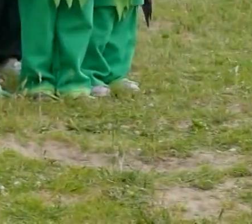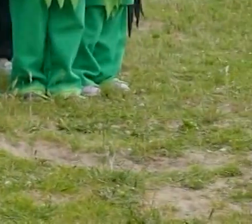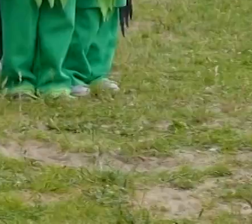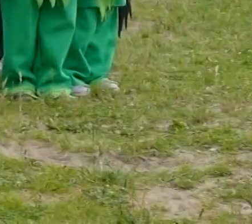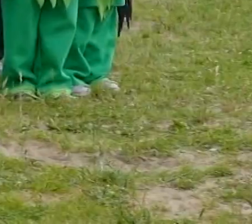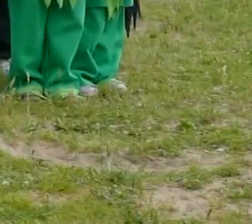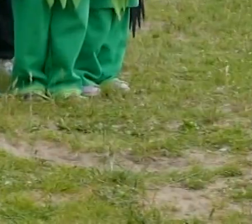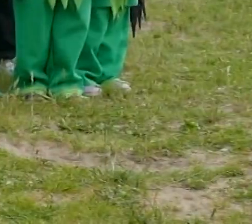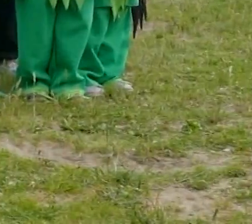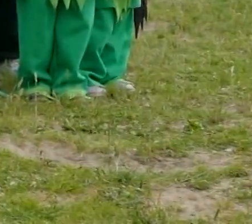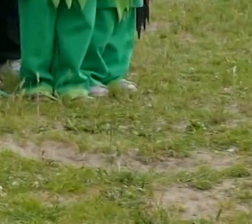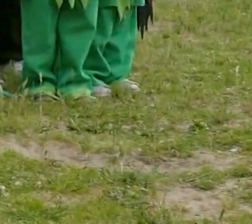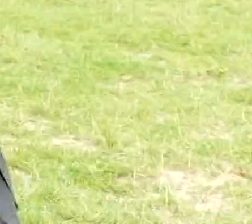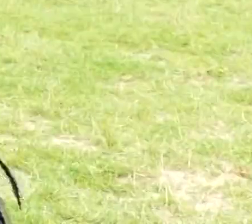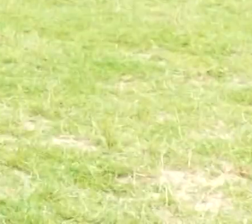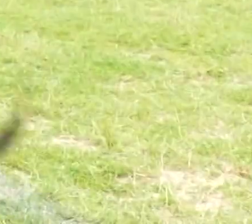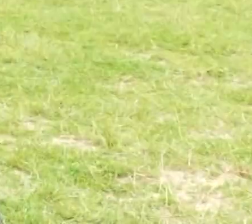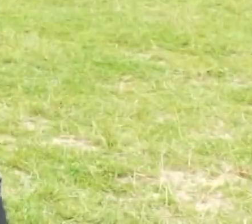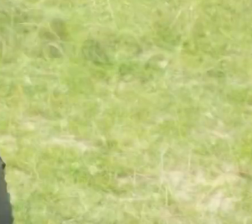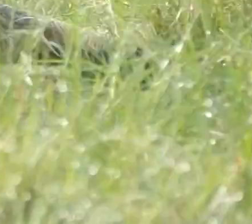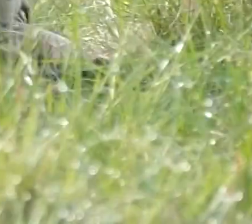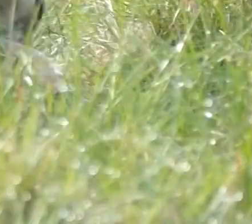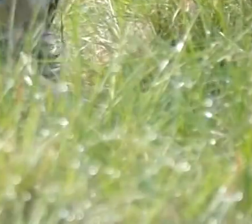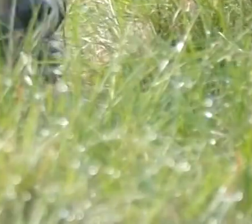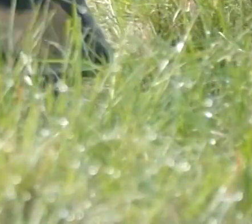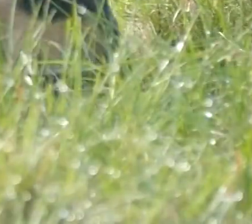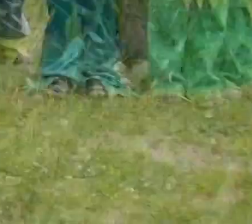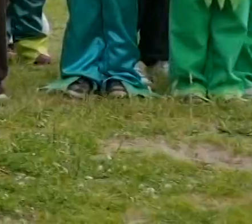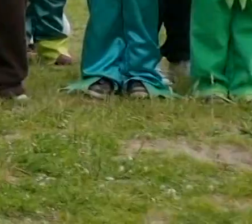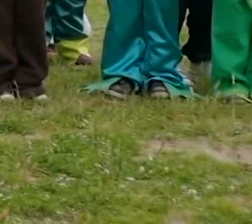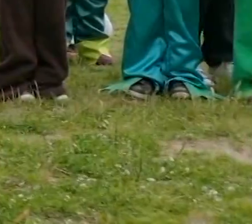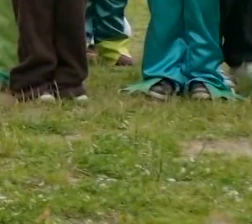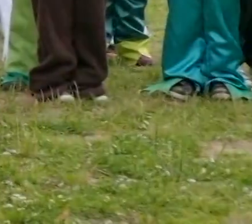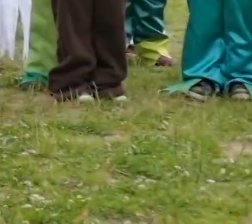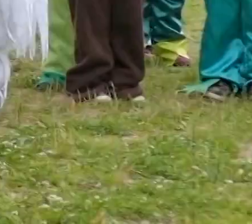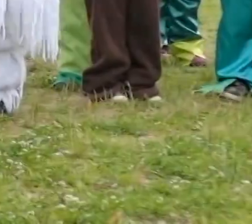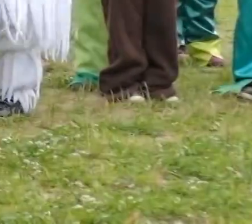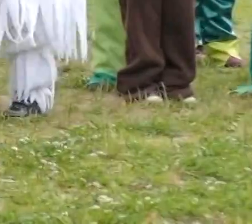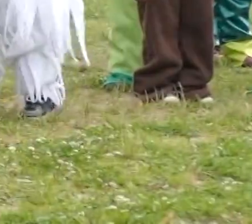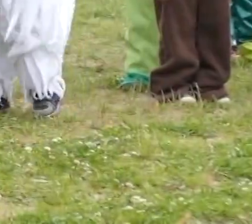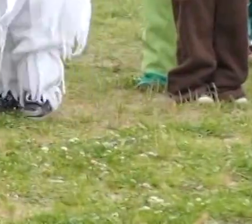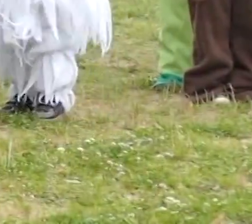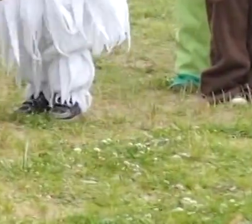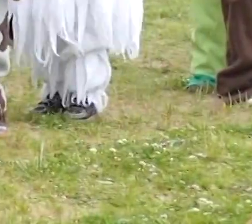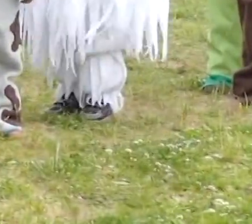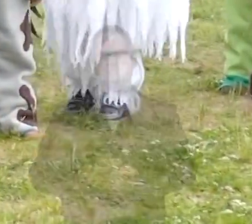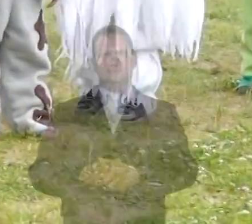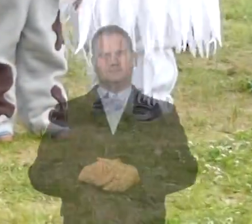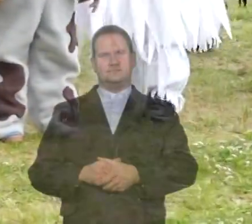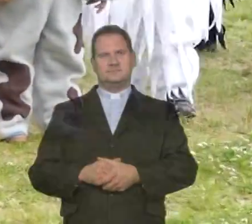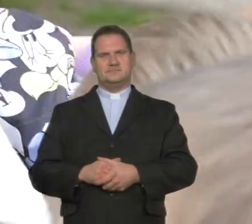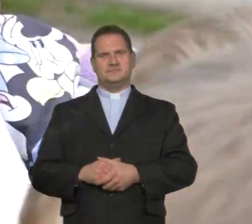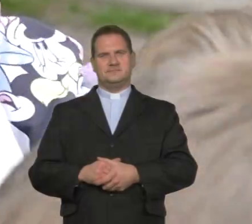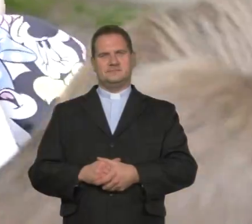Zapraszamy do Zwierzątkowa drugie dzieci. Puk, puk, pukamy w szklane okienko. Jesteśmy już, za